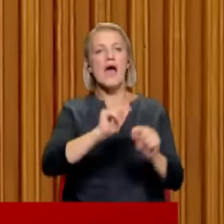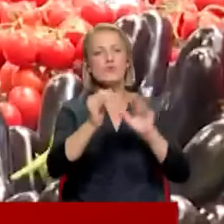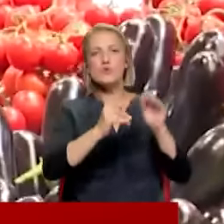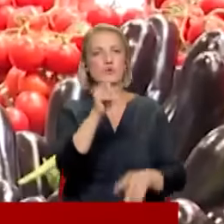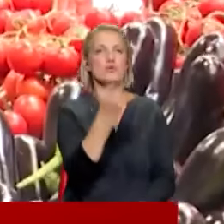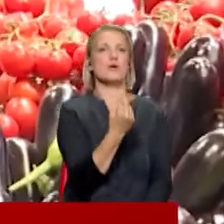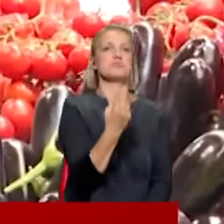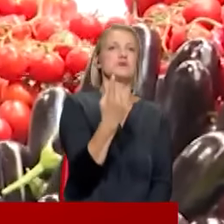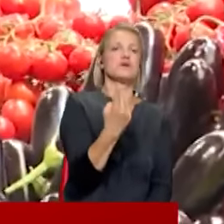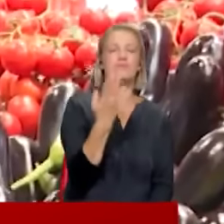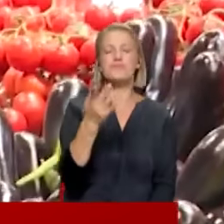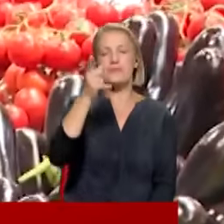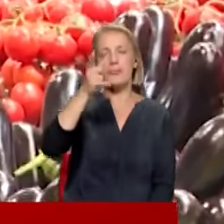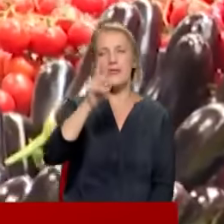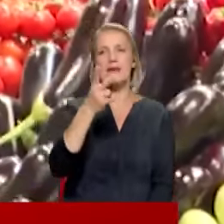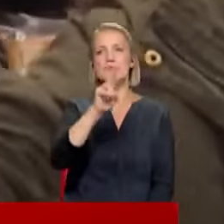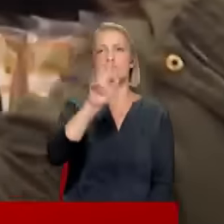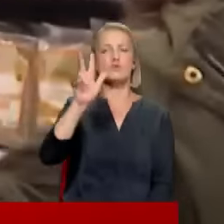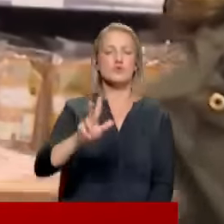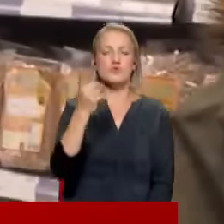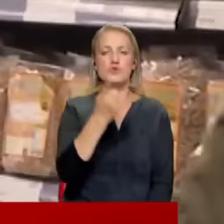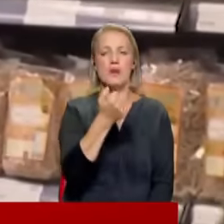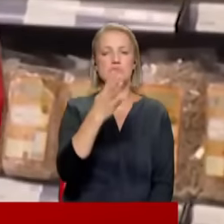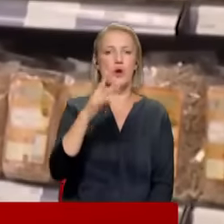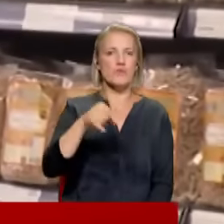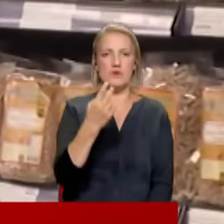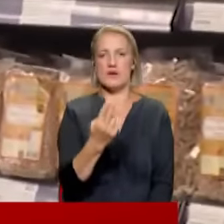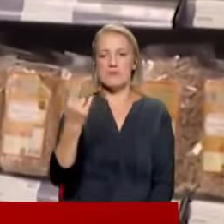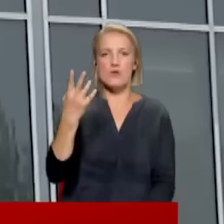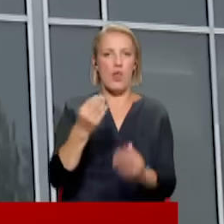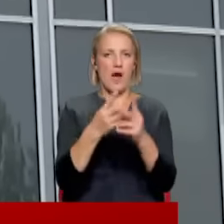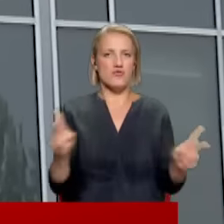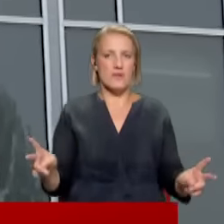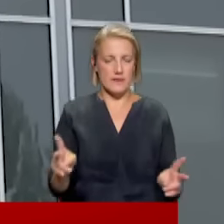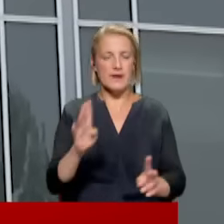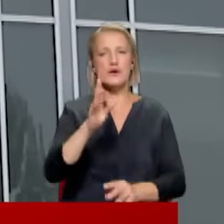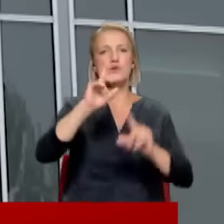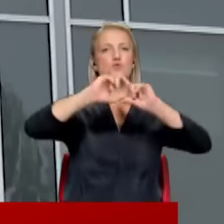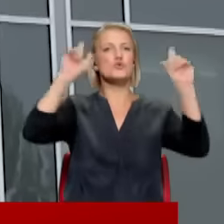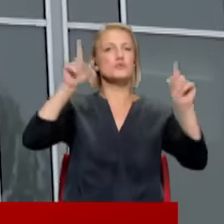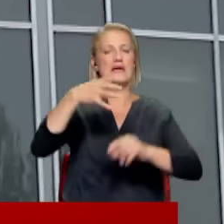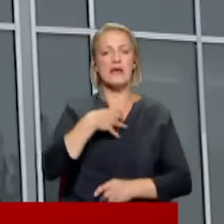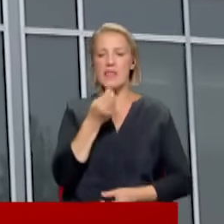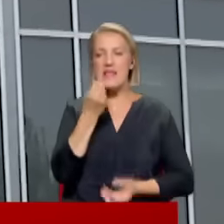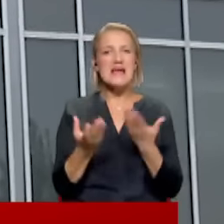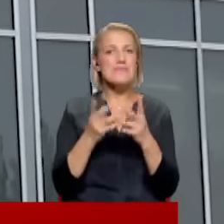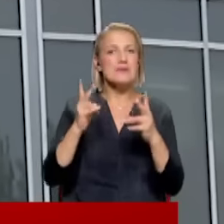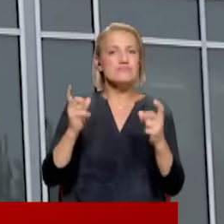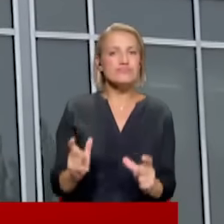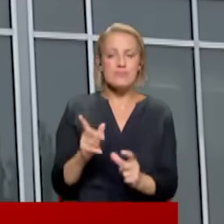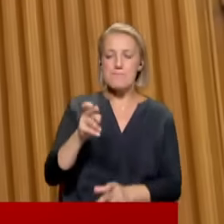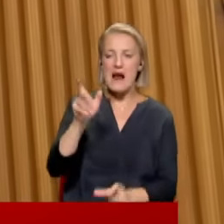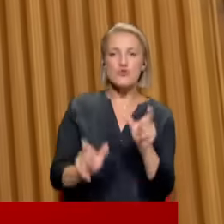71 TÜİK 2023 yılı enflasyonu % 64,65 olarak açıklamıştı kurumun kendi yemekhanesinde